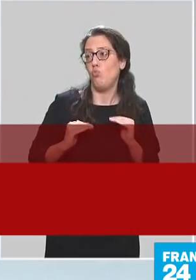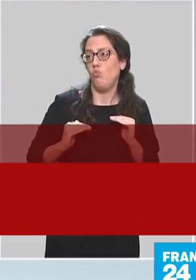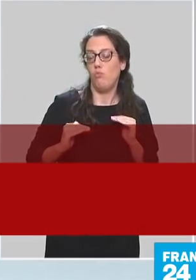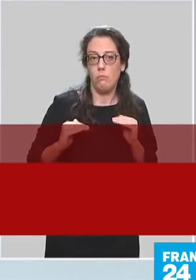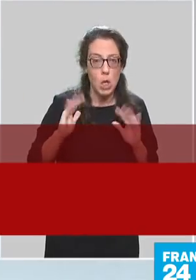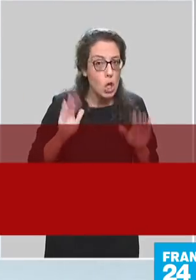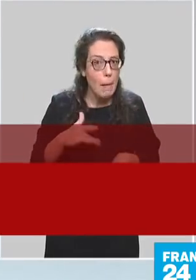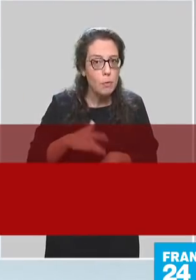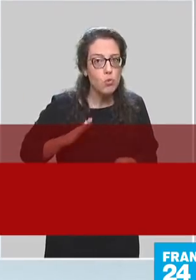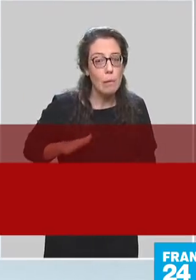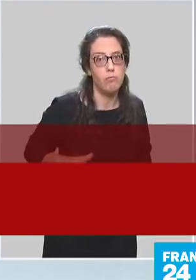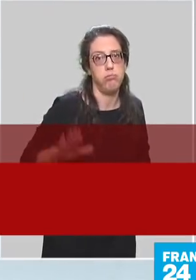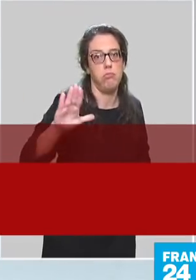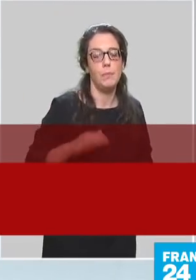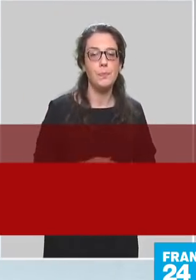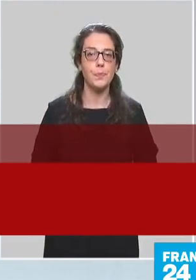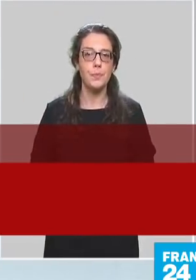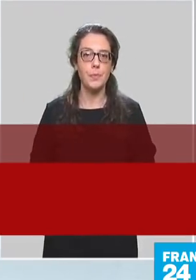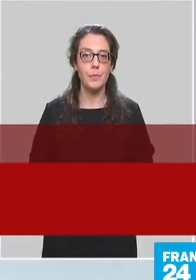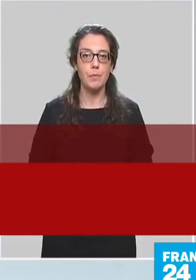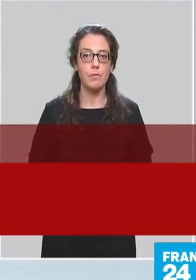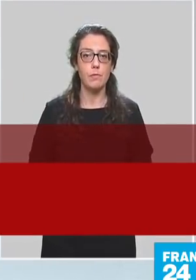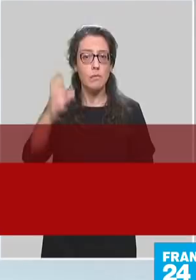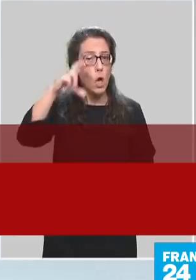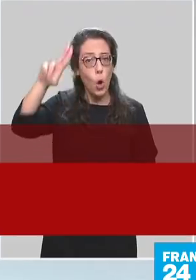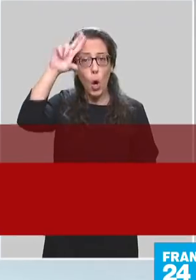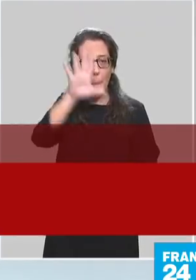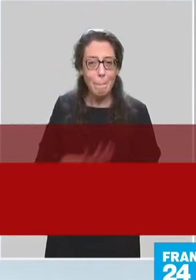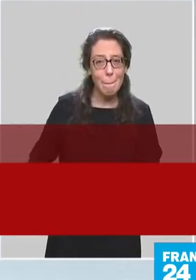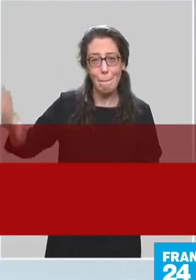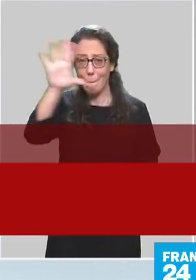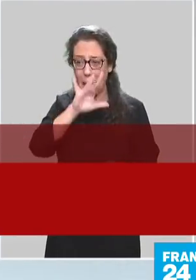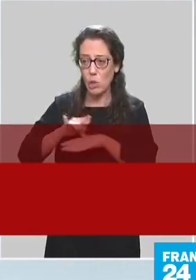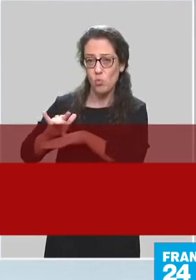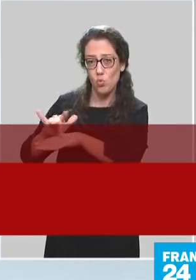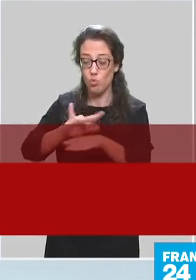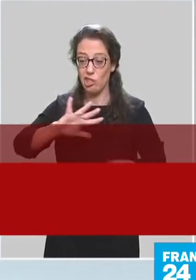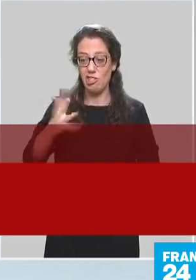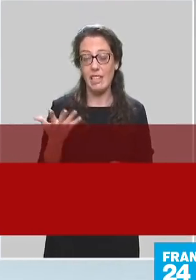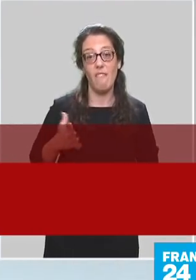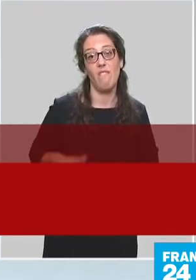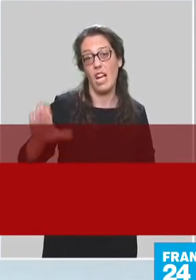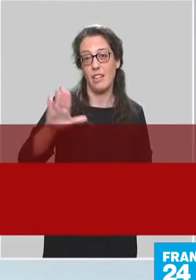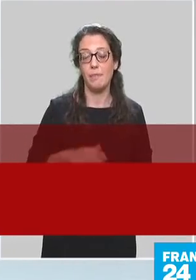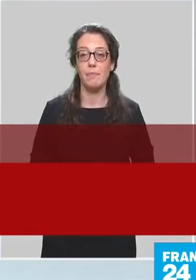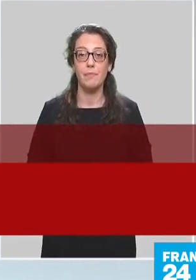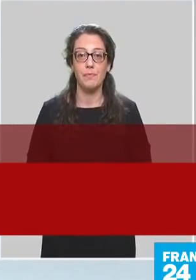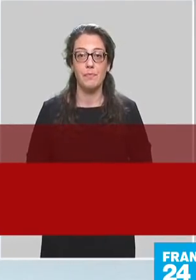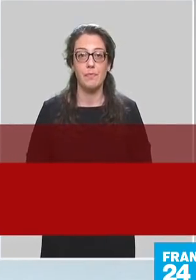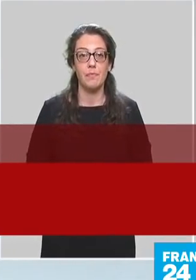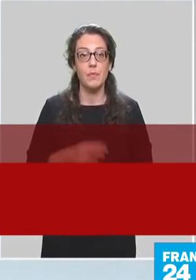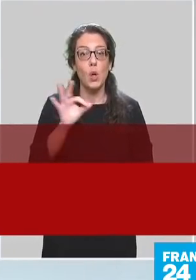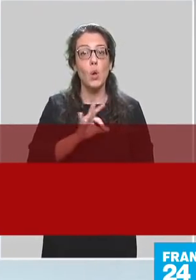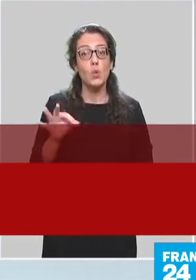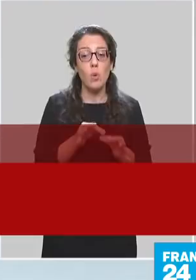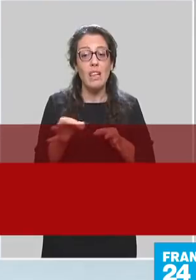rapide des cas ces derniers jours. Toute l'Europe est à présent concernée par cette 5e vague. Le taux d'incidence sur 7 jours,